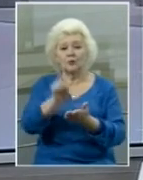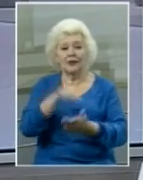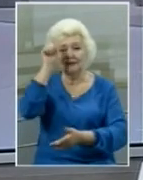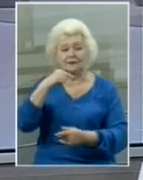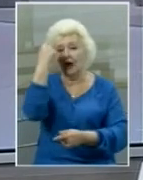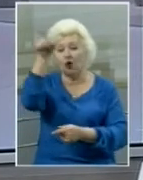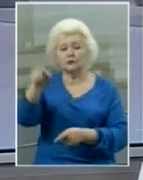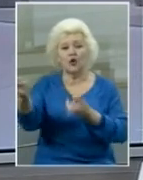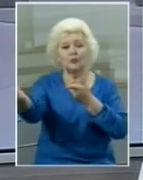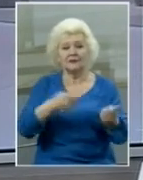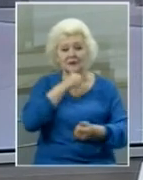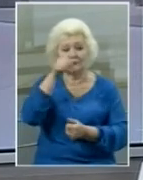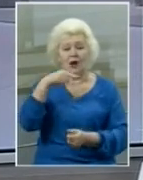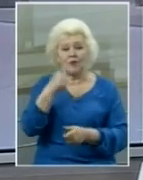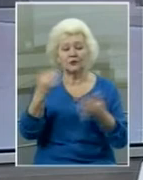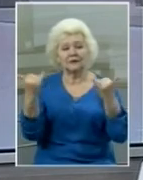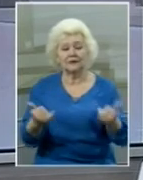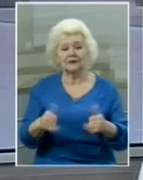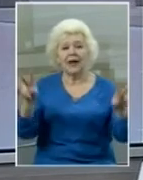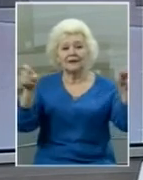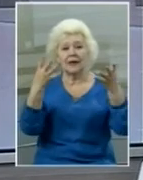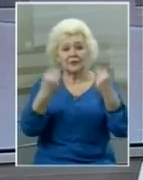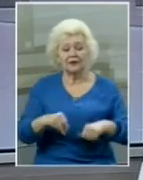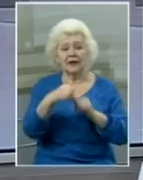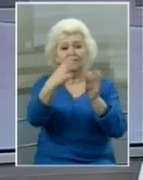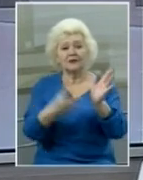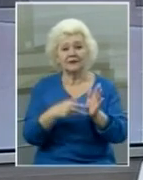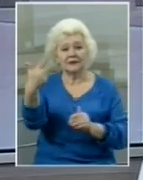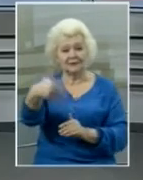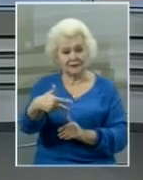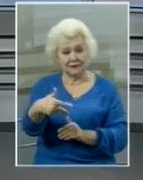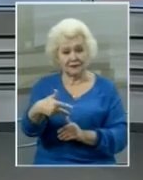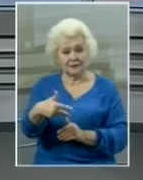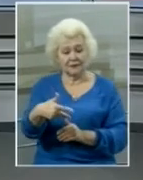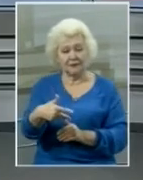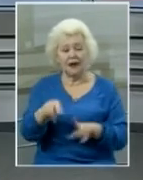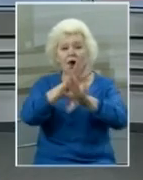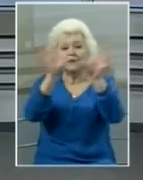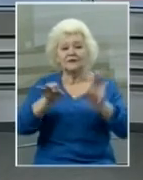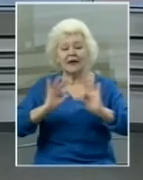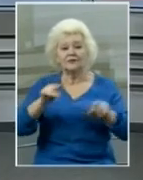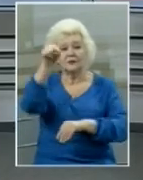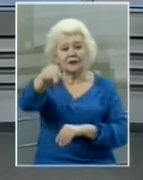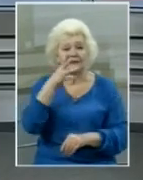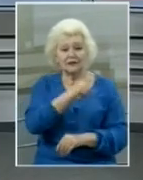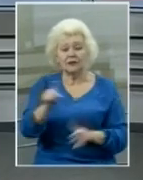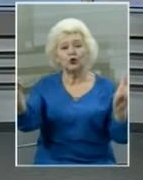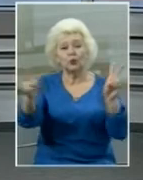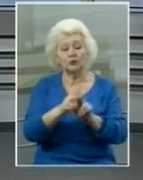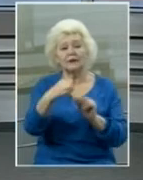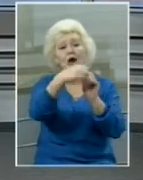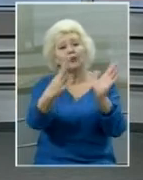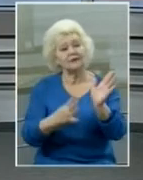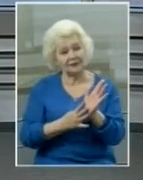особи призовного віку, говоритимуть сьогодні у темі дня о 19:30. Це вся інформація на цю годину. Зустрінемось